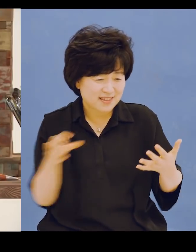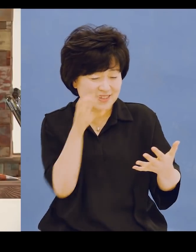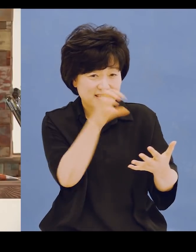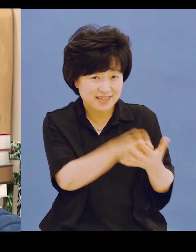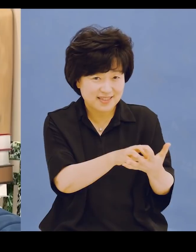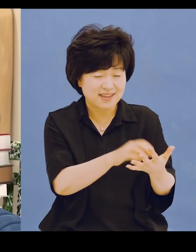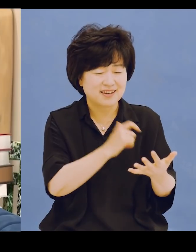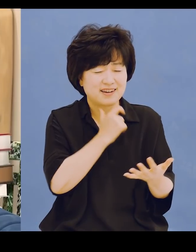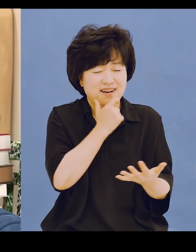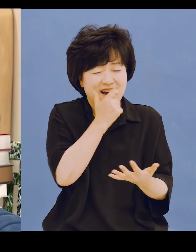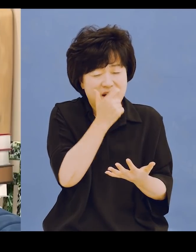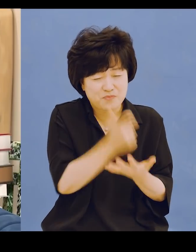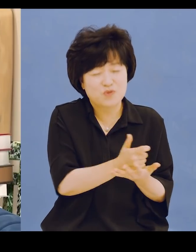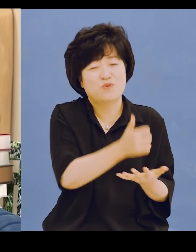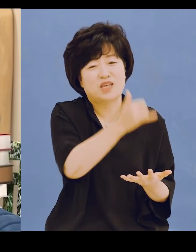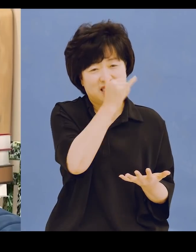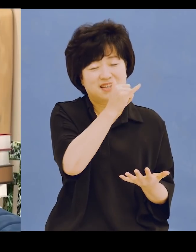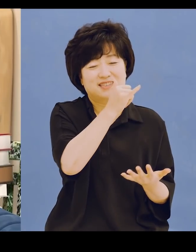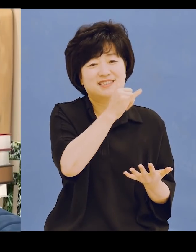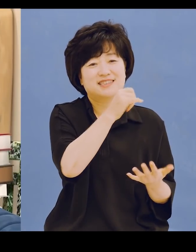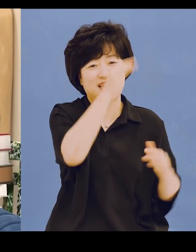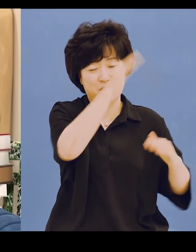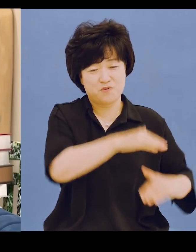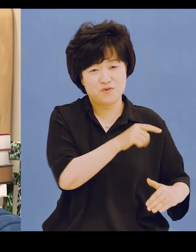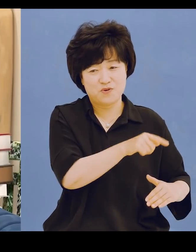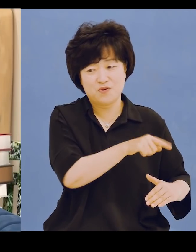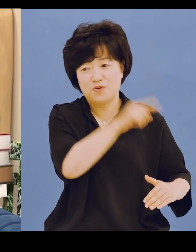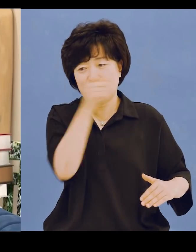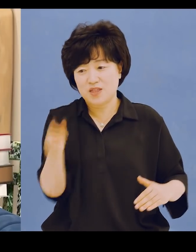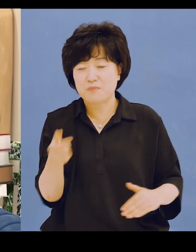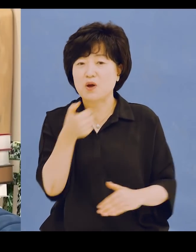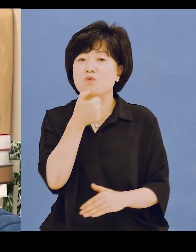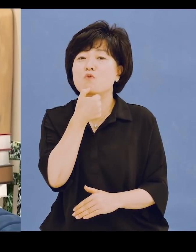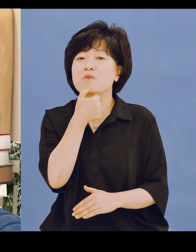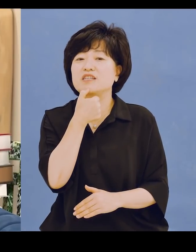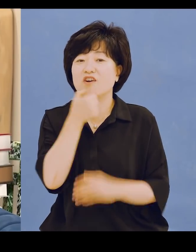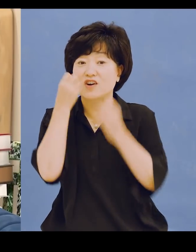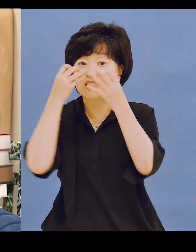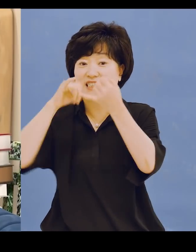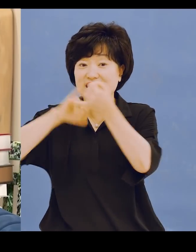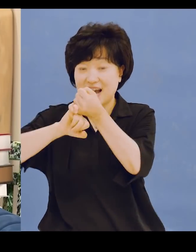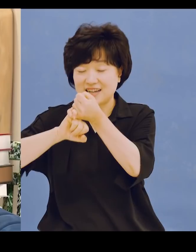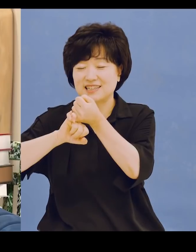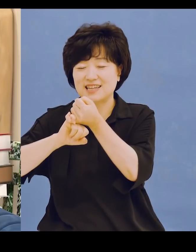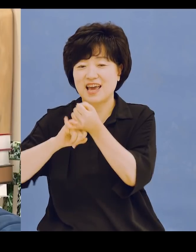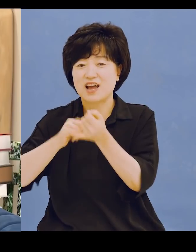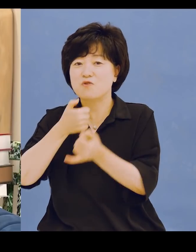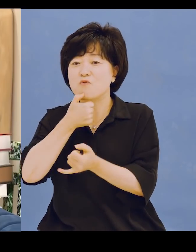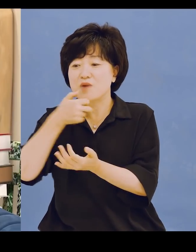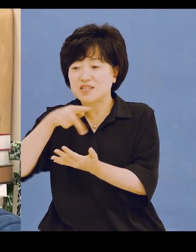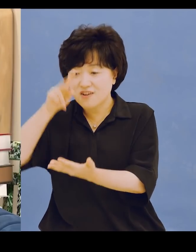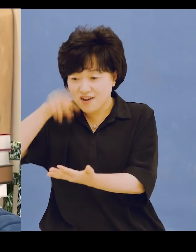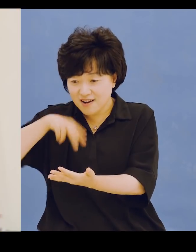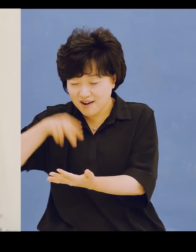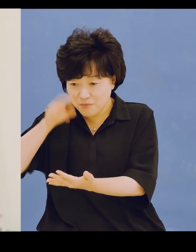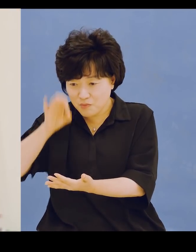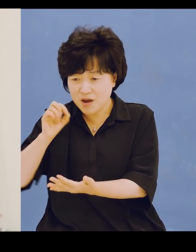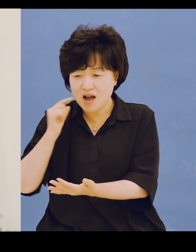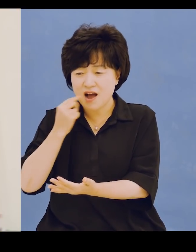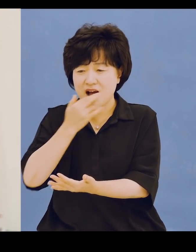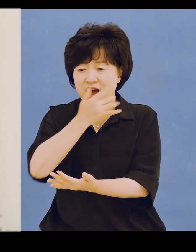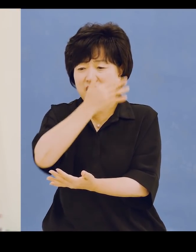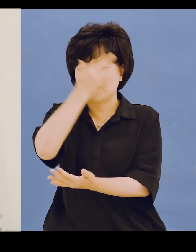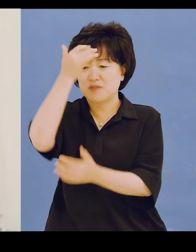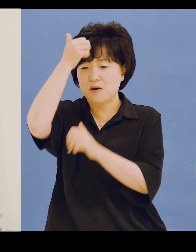로마서에 갑니다. 예. 그래서 로마서의 아름다운 발걸음이라고 예. 말씀하신 그거를